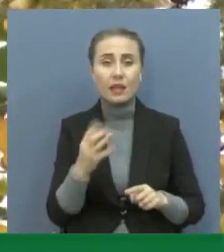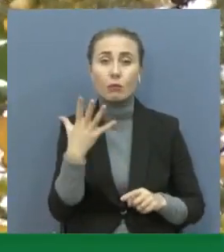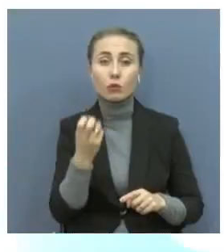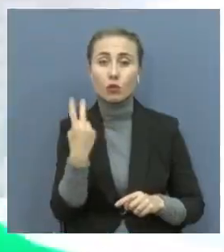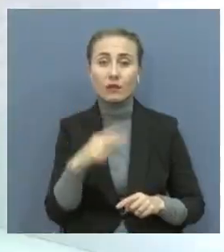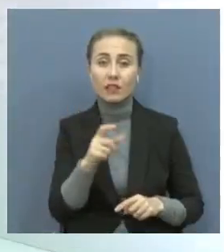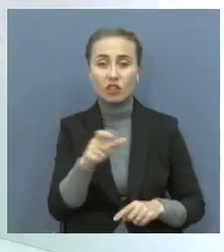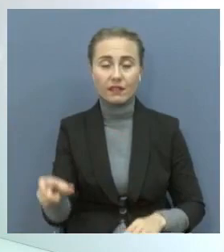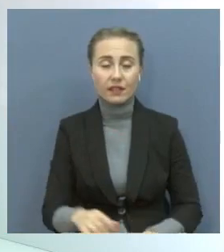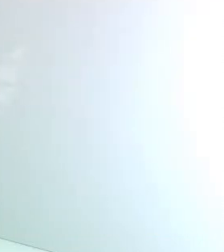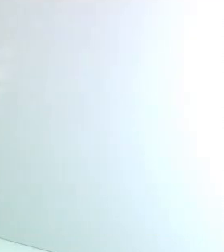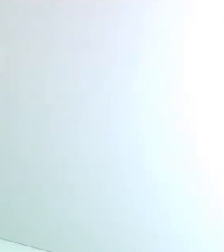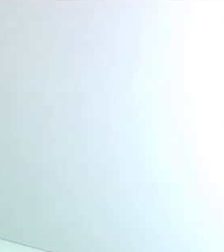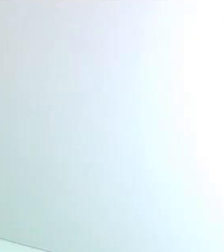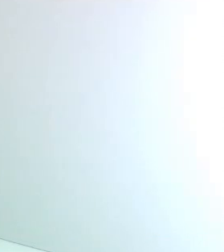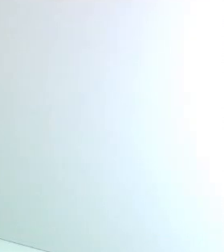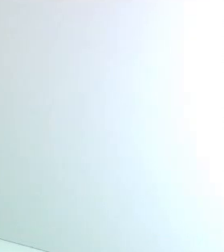человек.